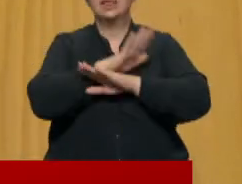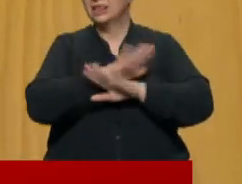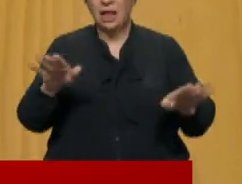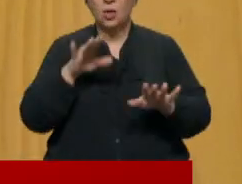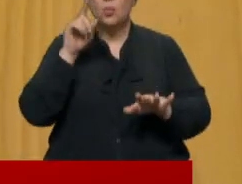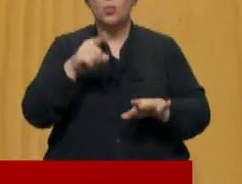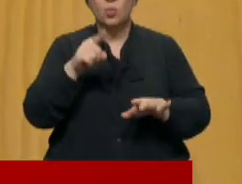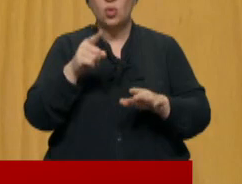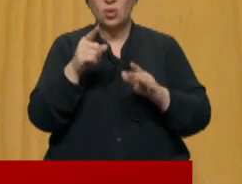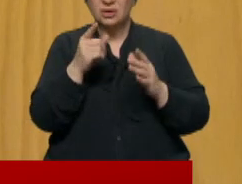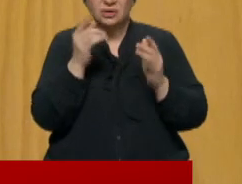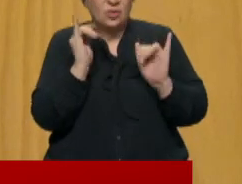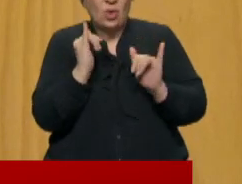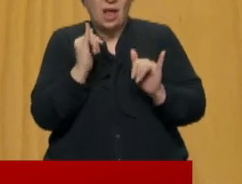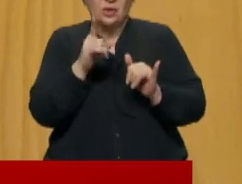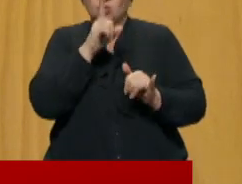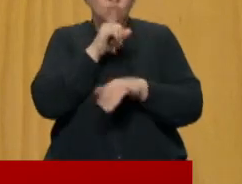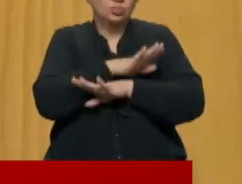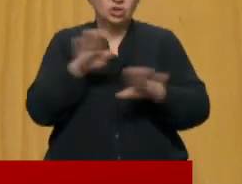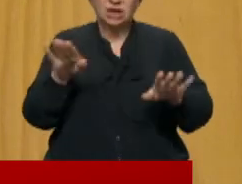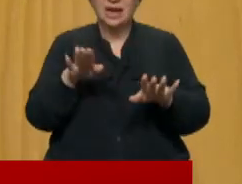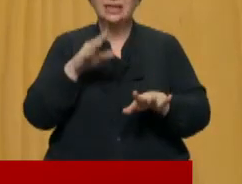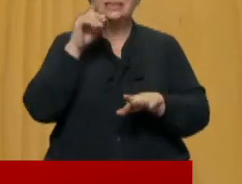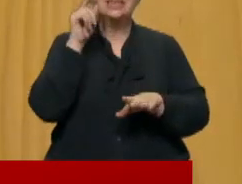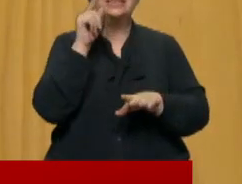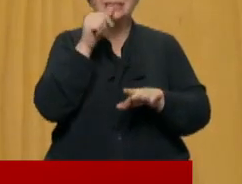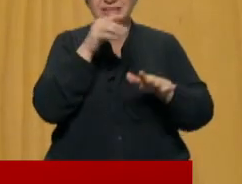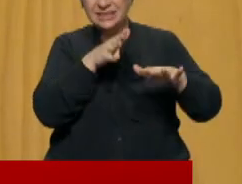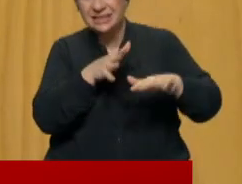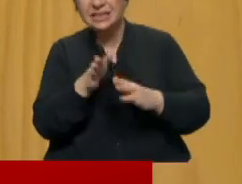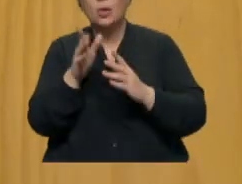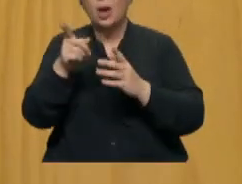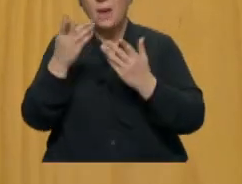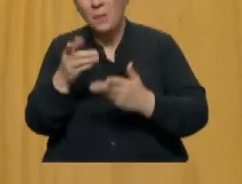olamaz, bu ilkelle göz yumamaz, selin akıntısına kapılamaz.